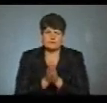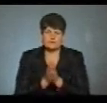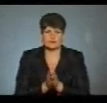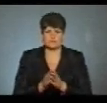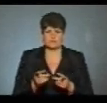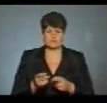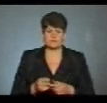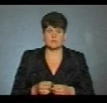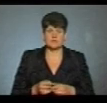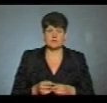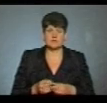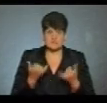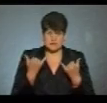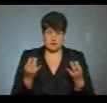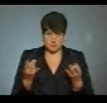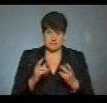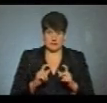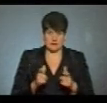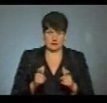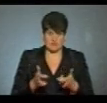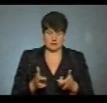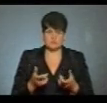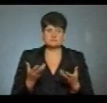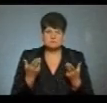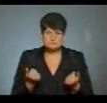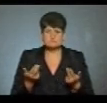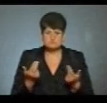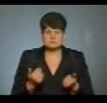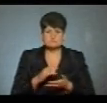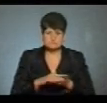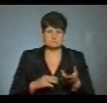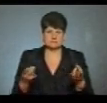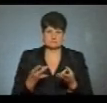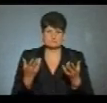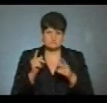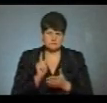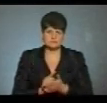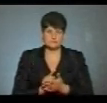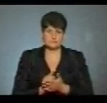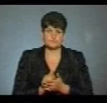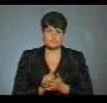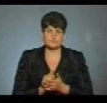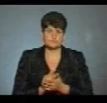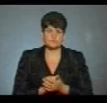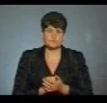так. Наразі якщо... потрібний карантин? Безперечно, без всякого сумніву. І причому